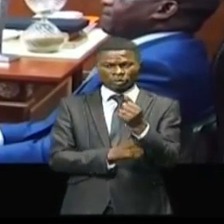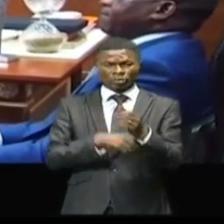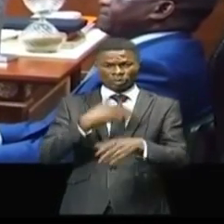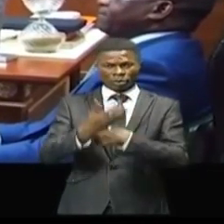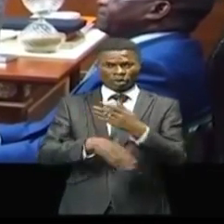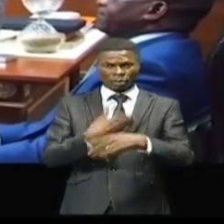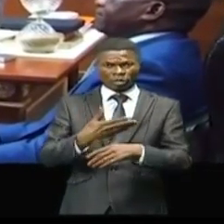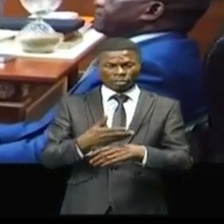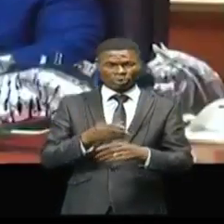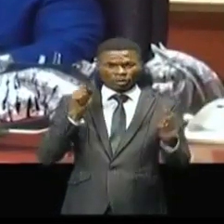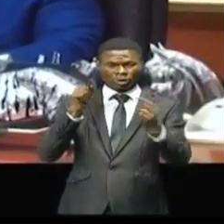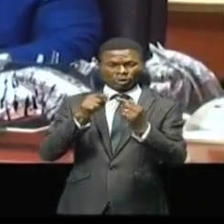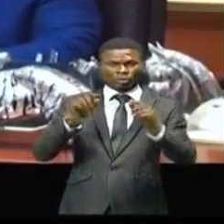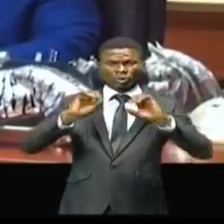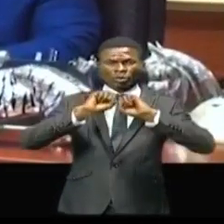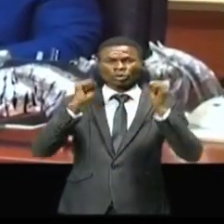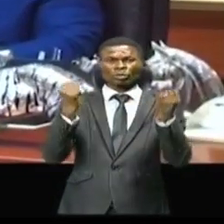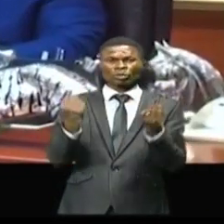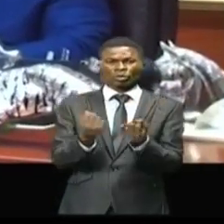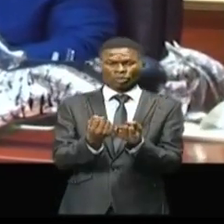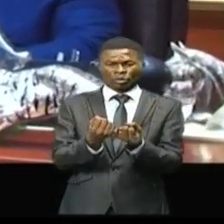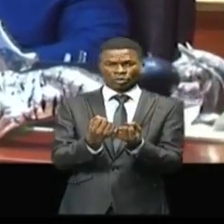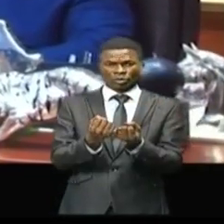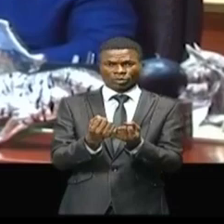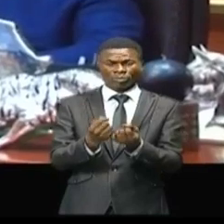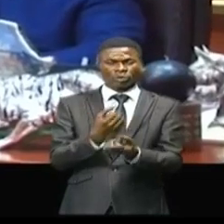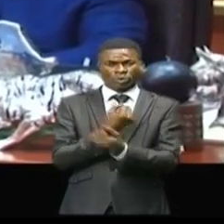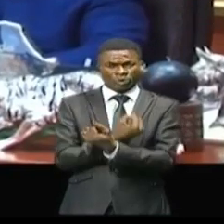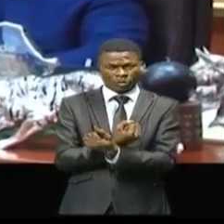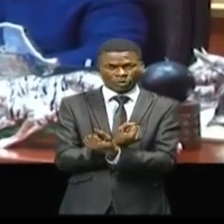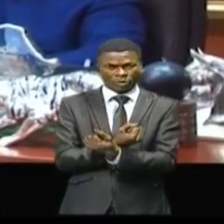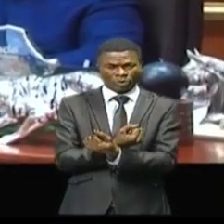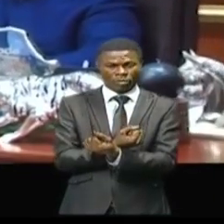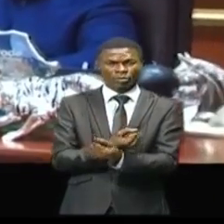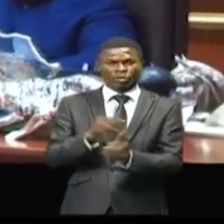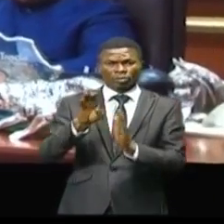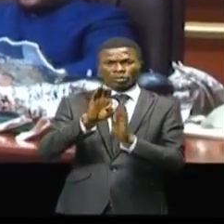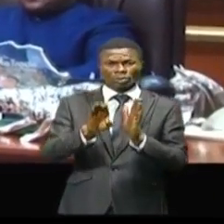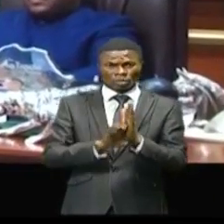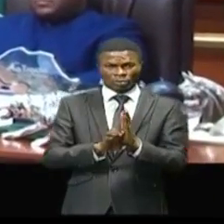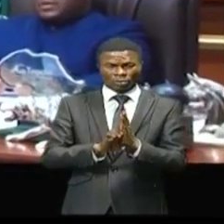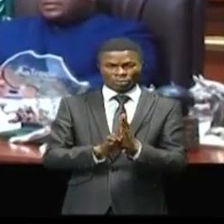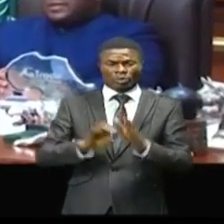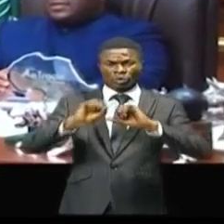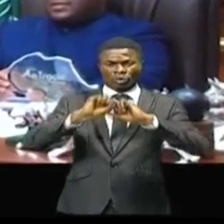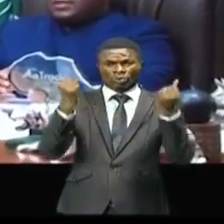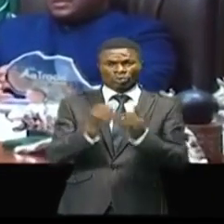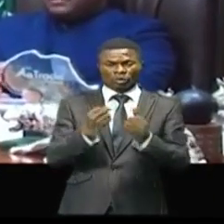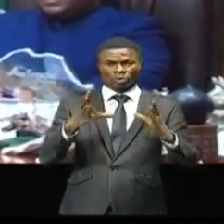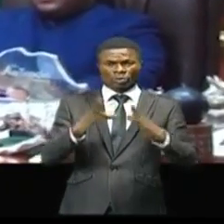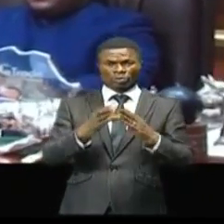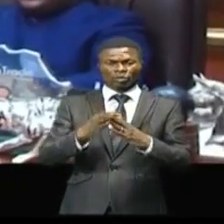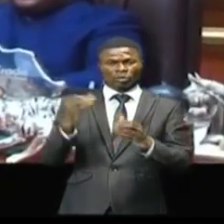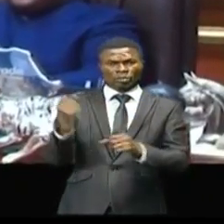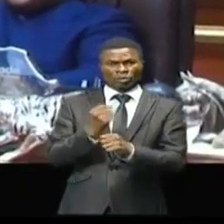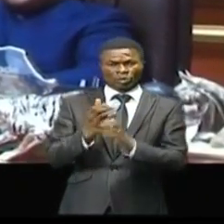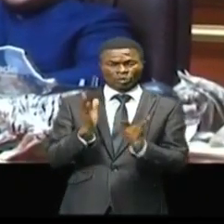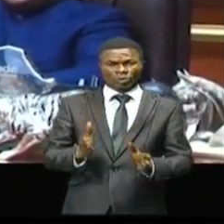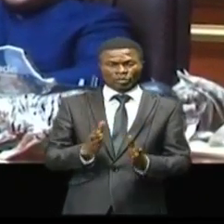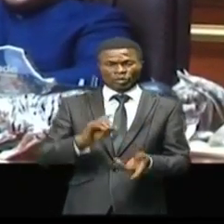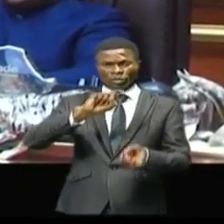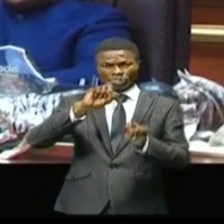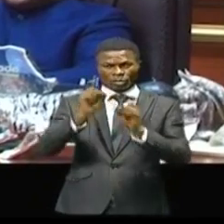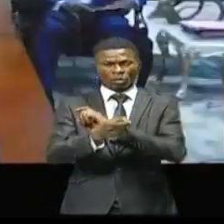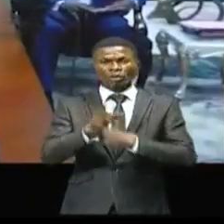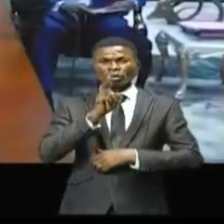réalisation de leur objet social le respect des obligations sociales envers les travailleurs la transformation